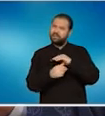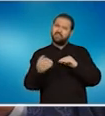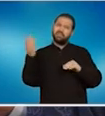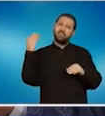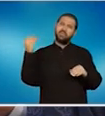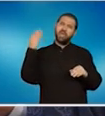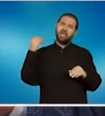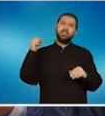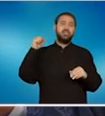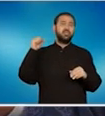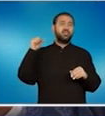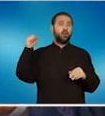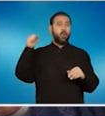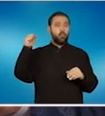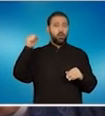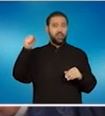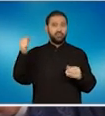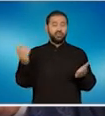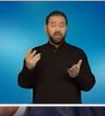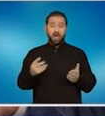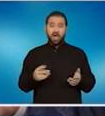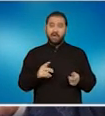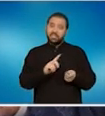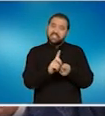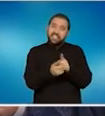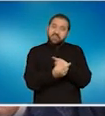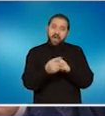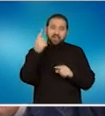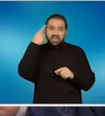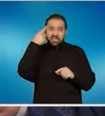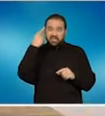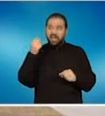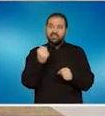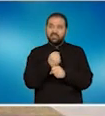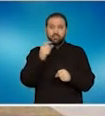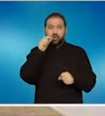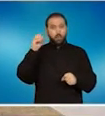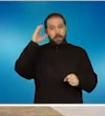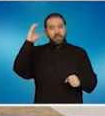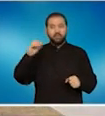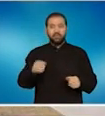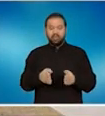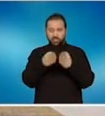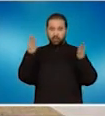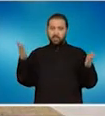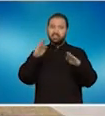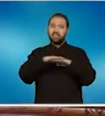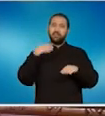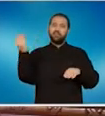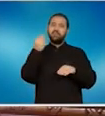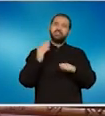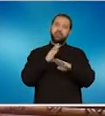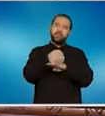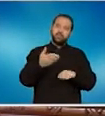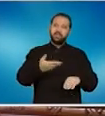foștii membri ai nomenclaturii comuniste care se redescoperiseră și redescoperiseră biserica și pe Dumnezeu prin Părintele Galeriu.